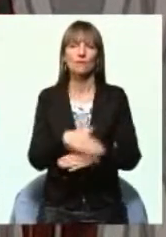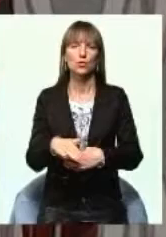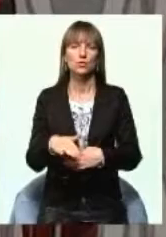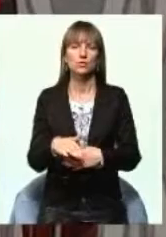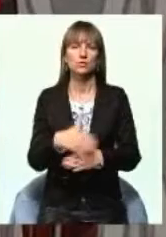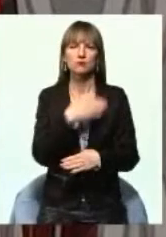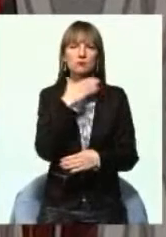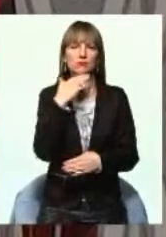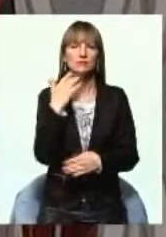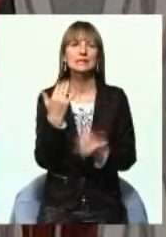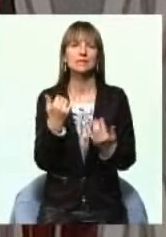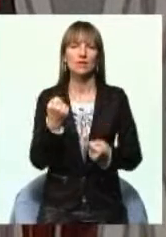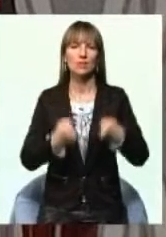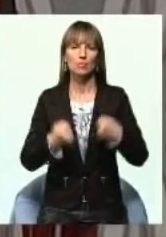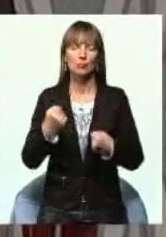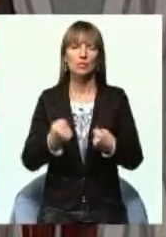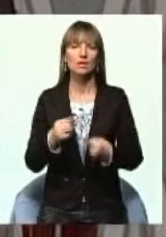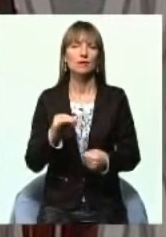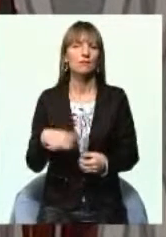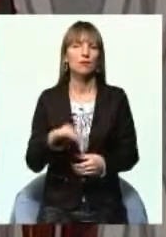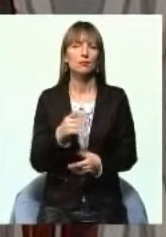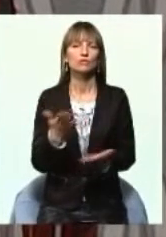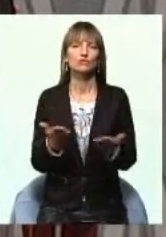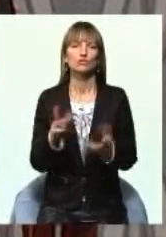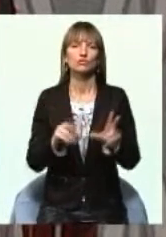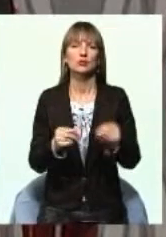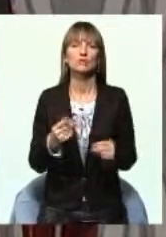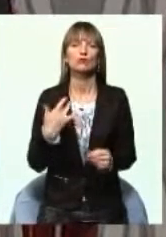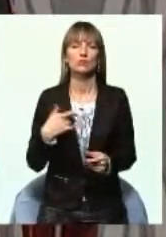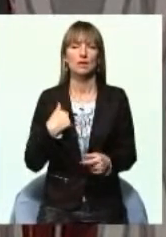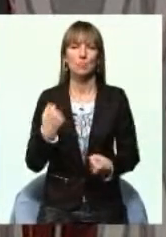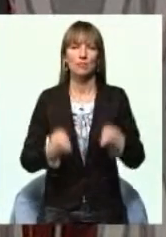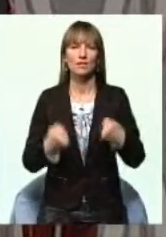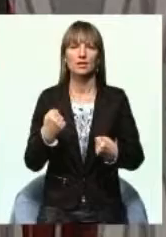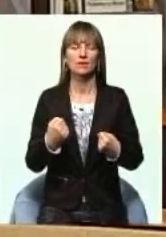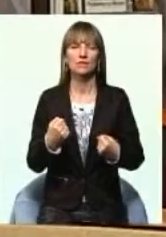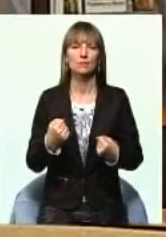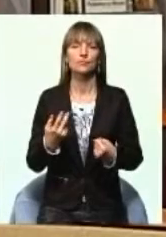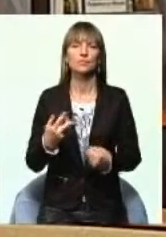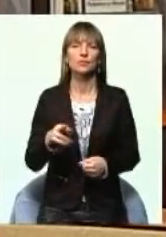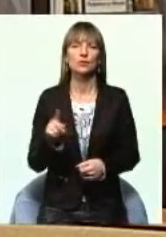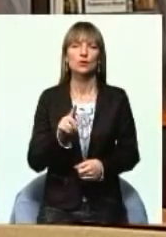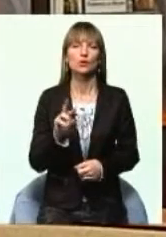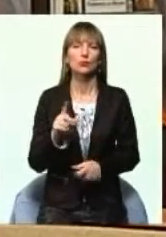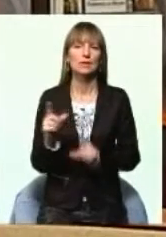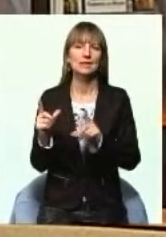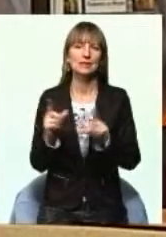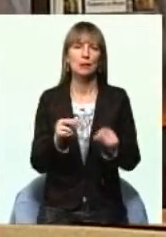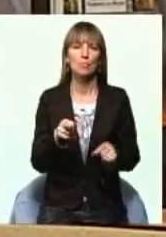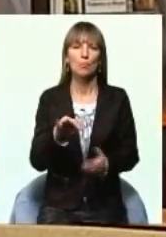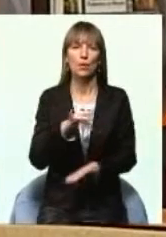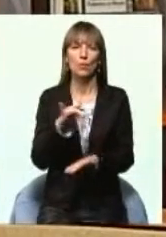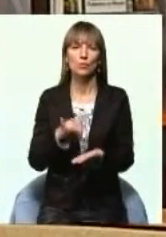численні кількості автомобілів. Та й взагалі, як ти вважаєш, для чого нам автівки? Для того, щоб їздити по